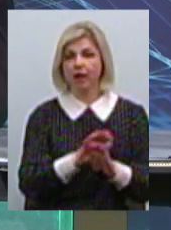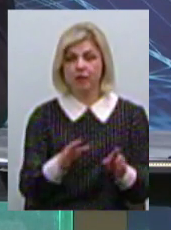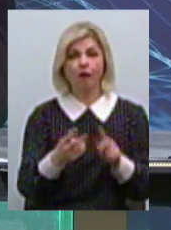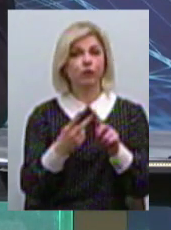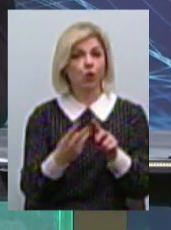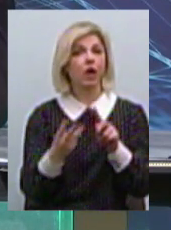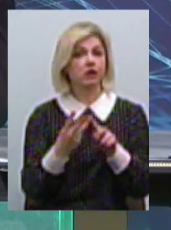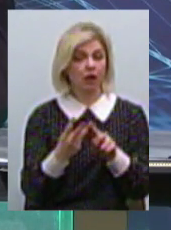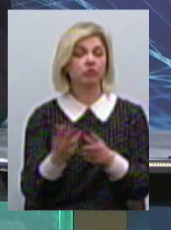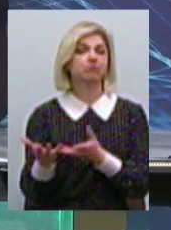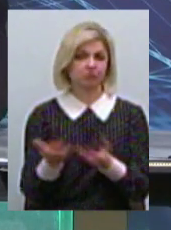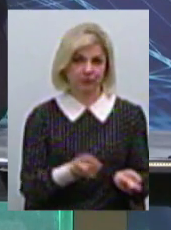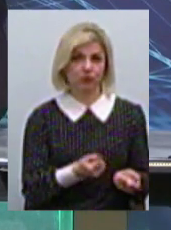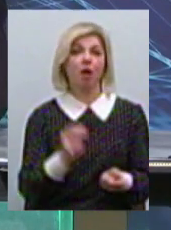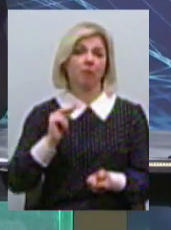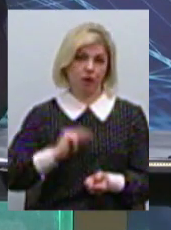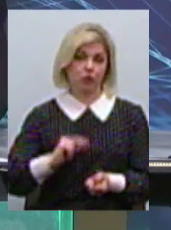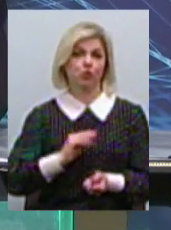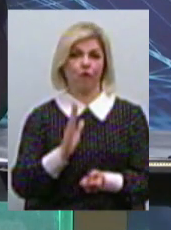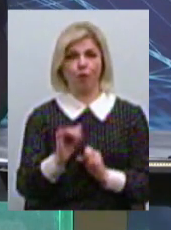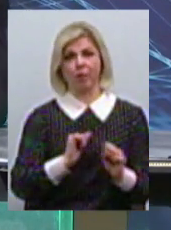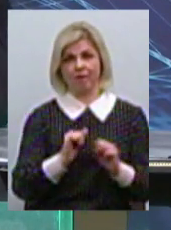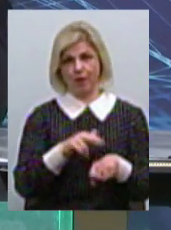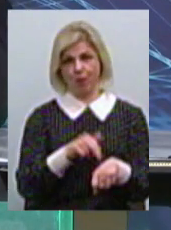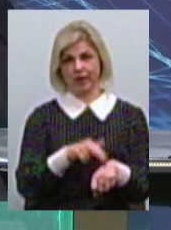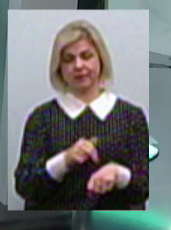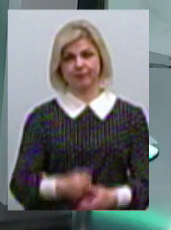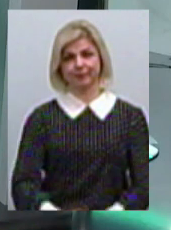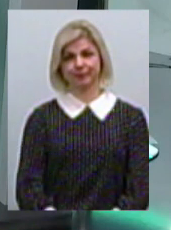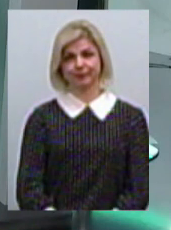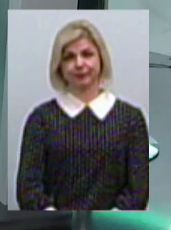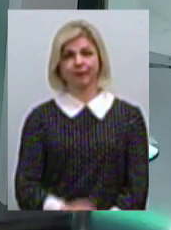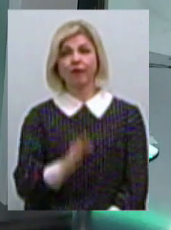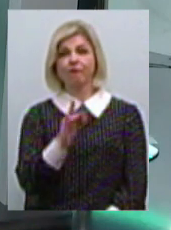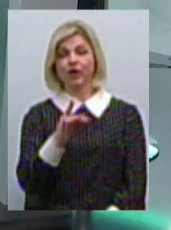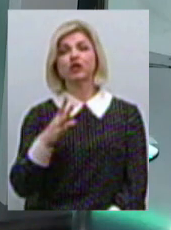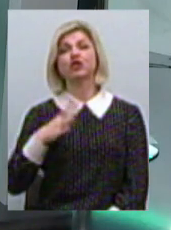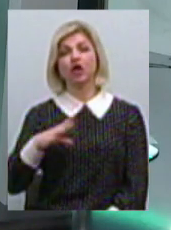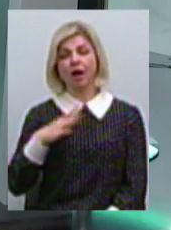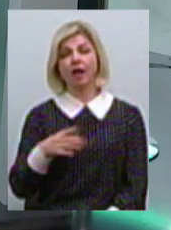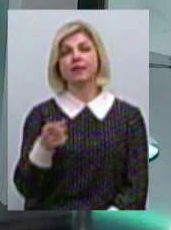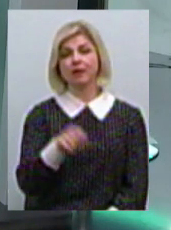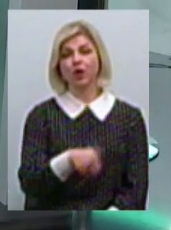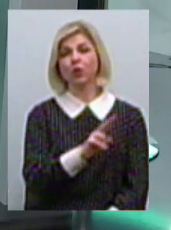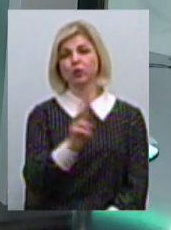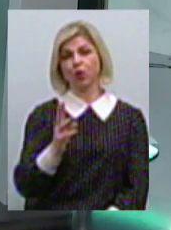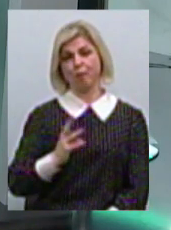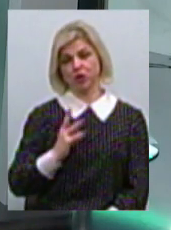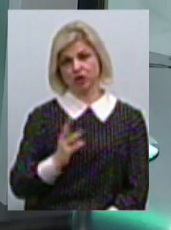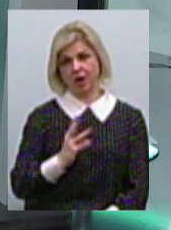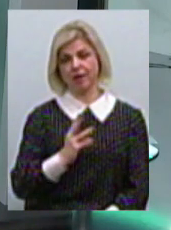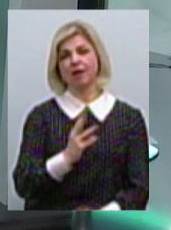третій раз, і він проходить, і він працює в управлінні патрульної поліції. Тобто ви чекаєте тих, хто